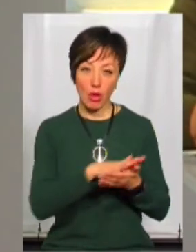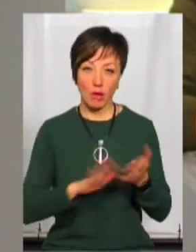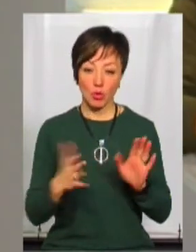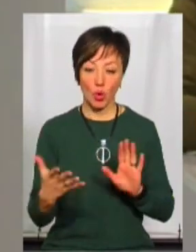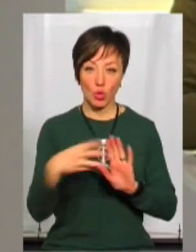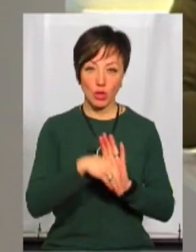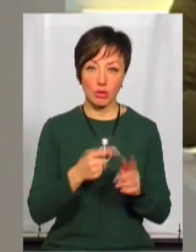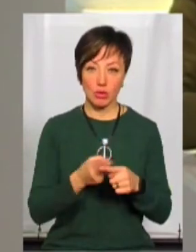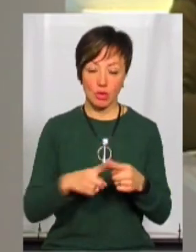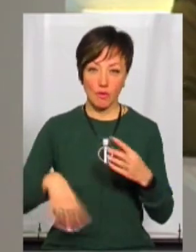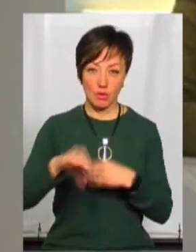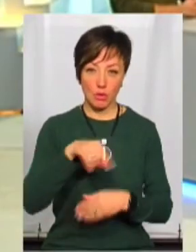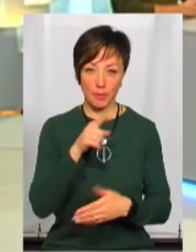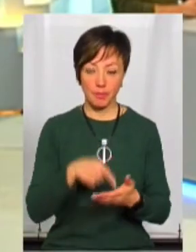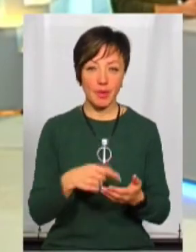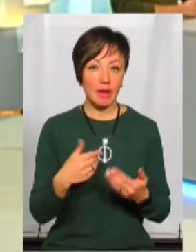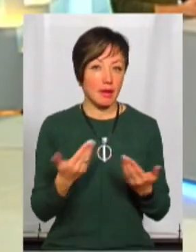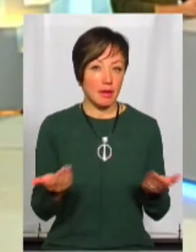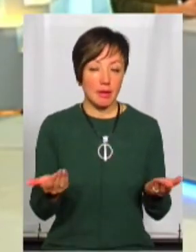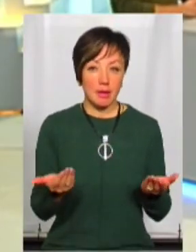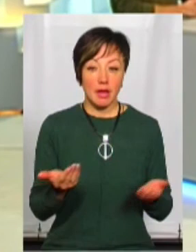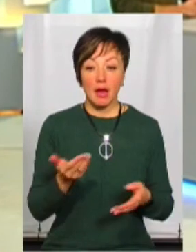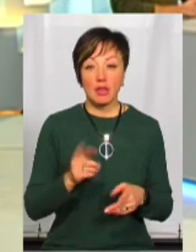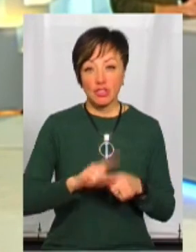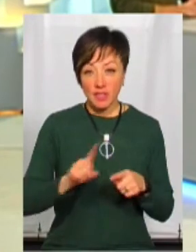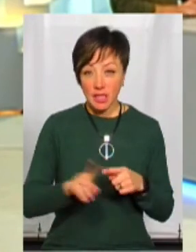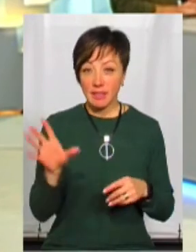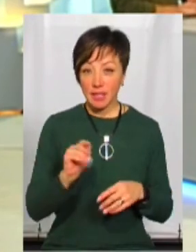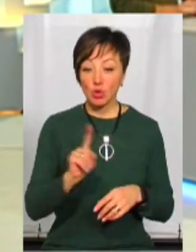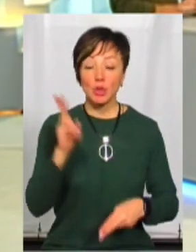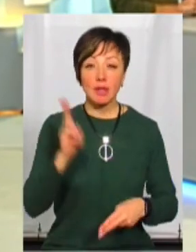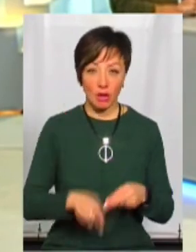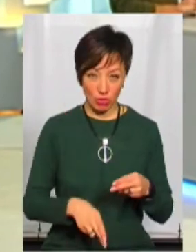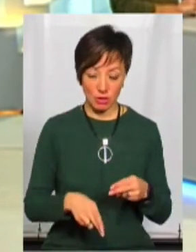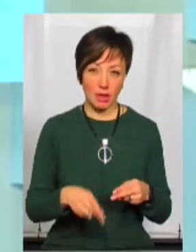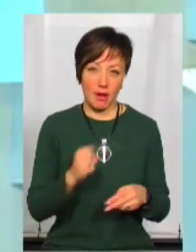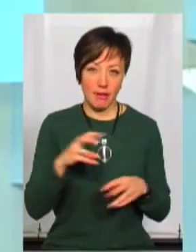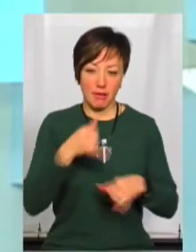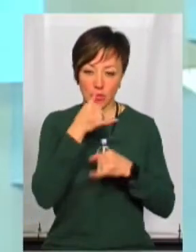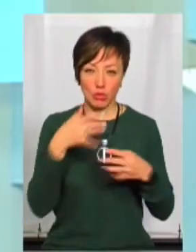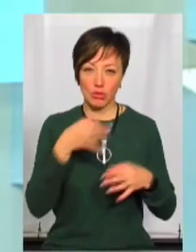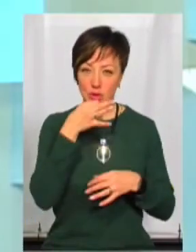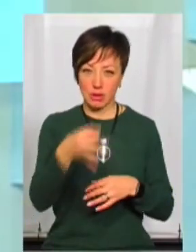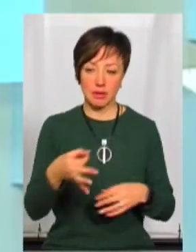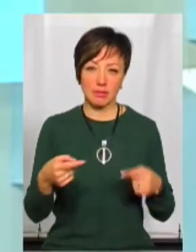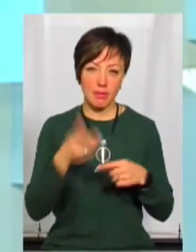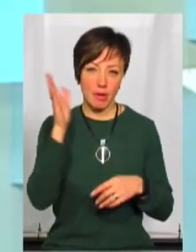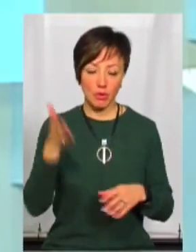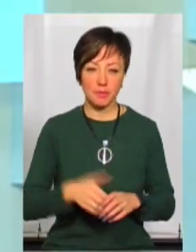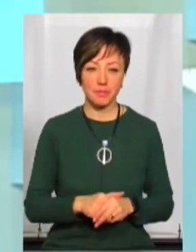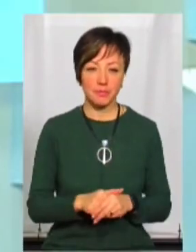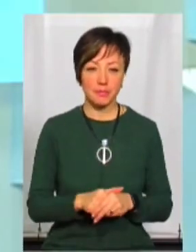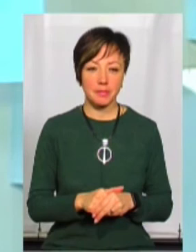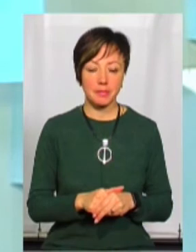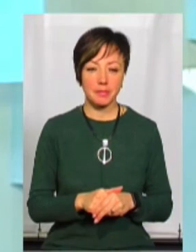якось долучатися до цього всього? Я швидше за все, що закінчиться, ну, але я не можу цього сказати. Це майбутнє. Так,